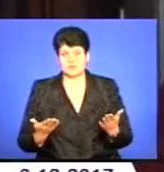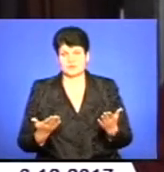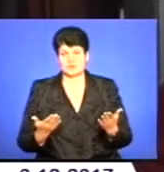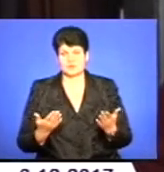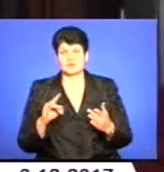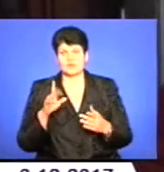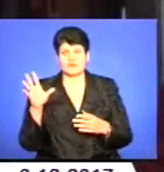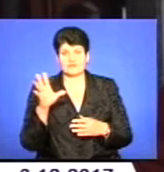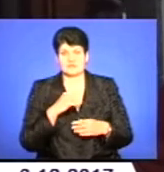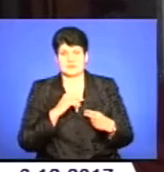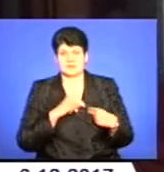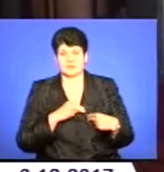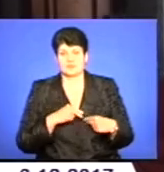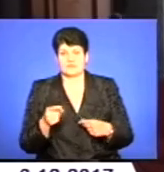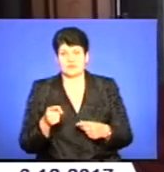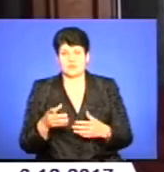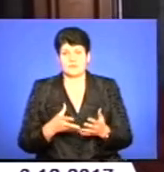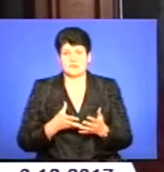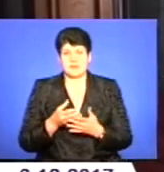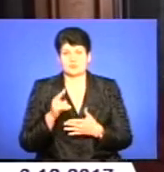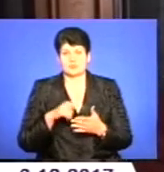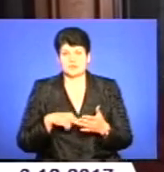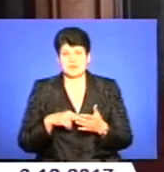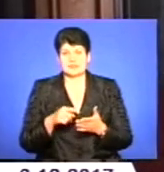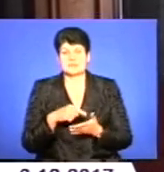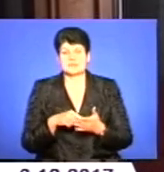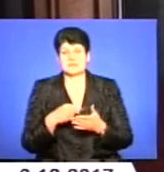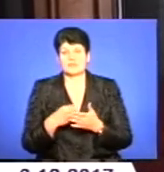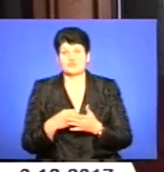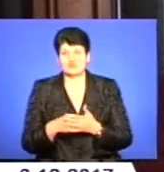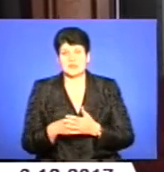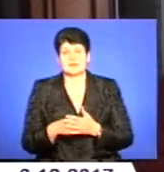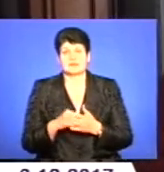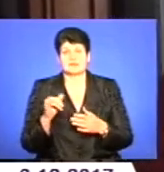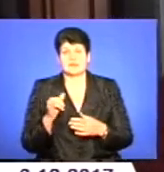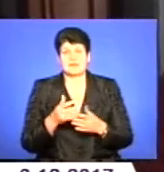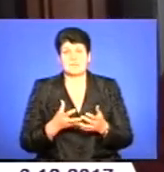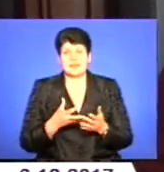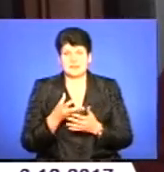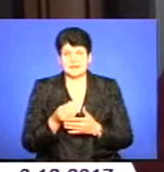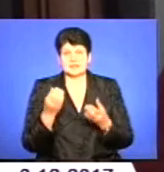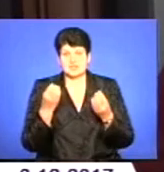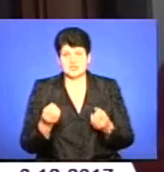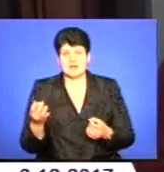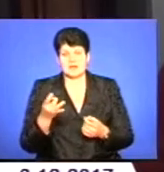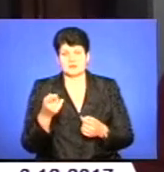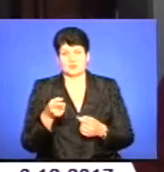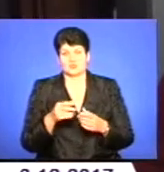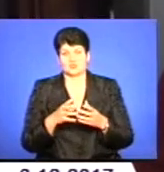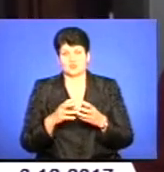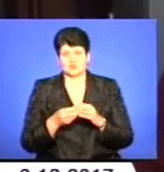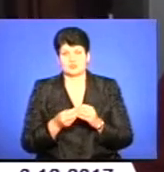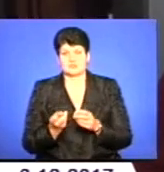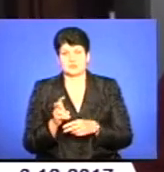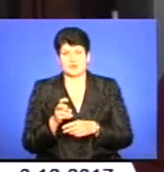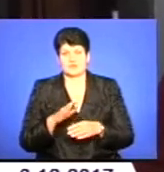ми всі працюємо якби в Тернополі, сплачуємо податки в міський бюджет, і, власне, платити ще раз таку саму суму за відвідування нашими